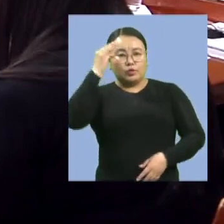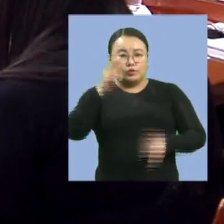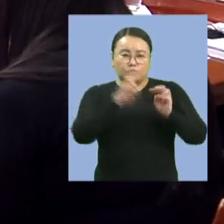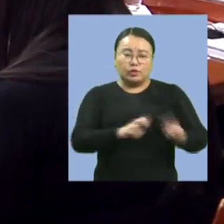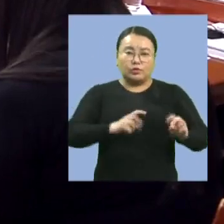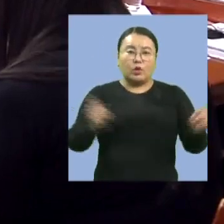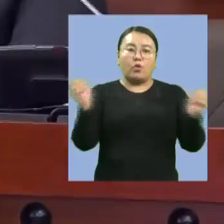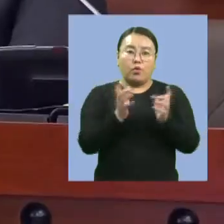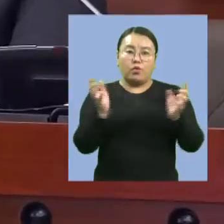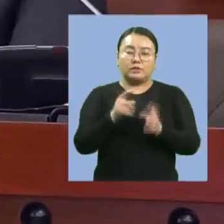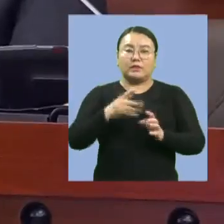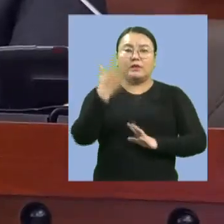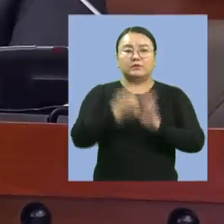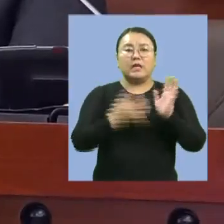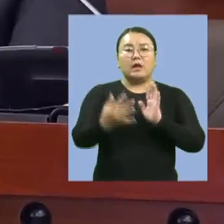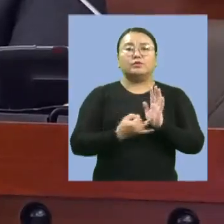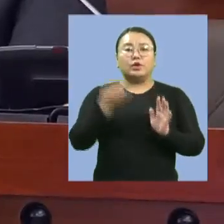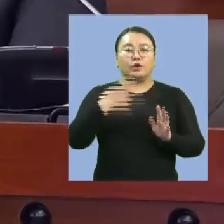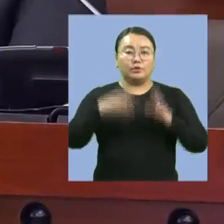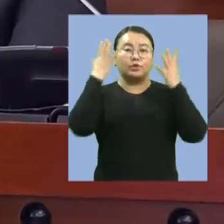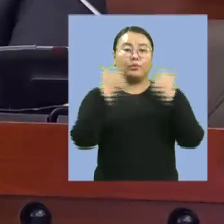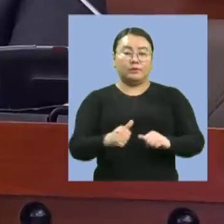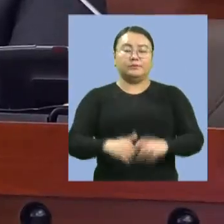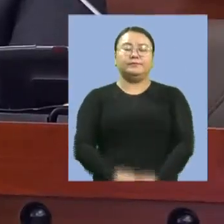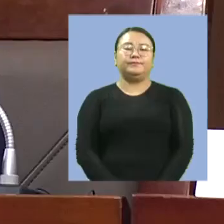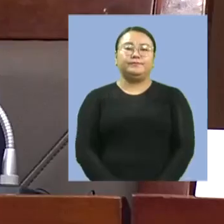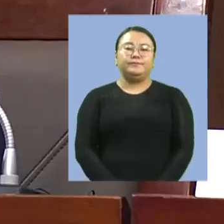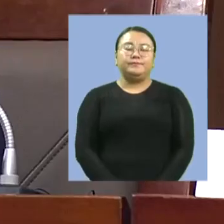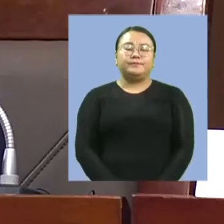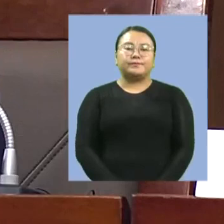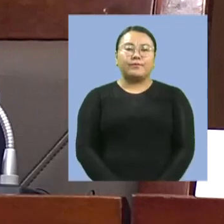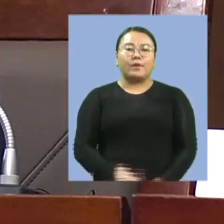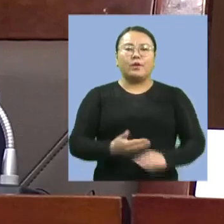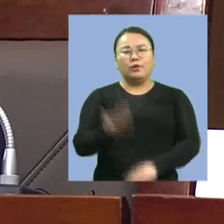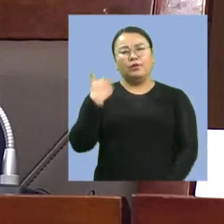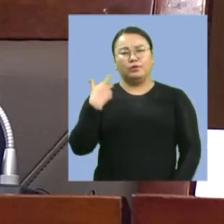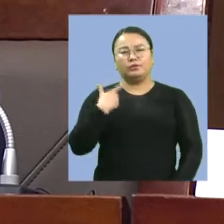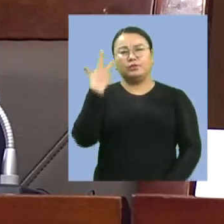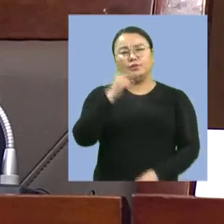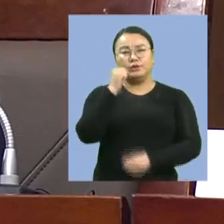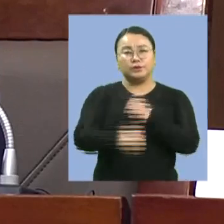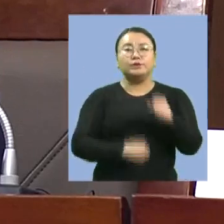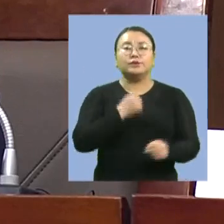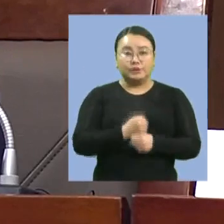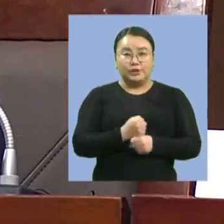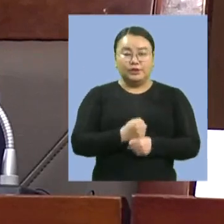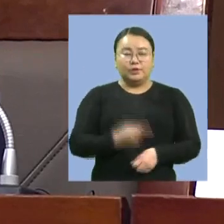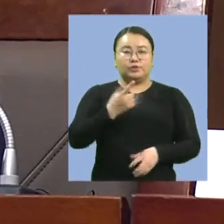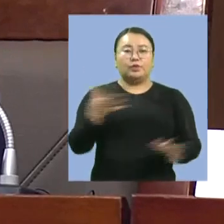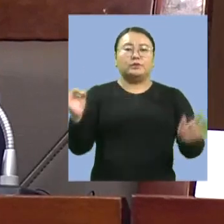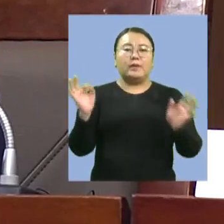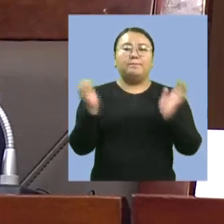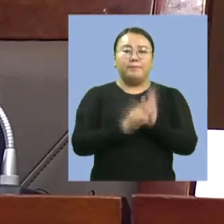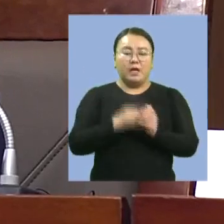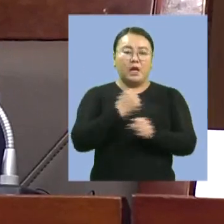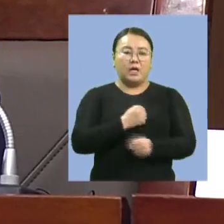сэдэвт уулзалт хилцүүлгийг энэ сарын 17-ны өдөр зохион байгууллаа. Үнэхээр манай өнгөрсөн 30 жилд 150 мянган ажлын